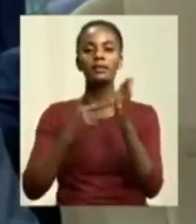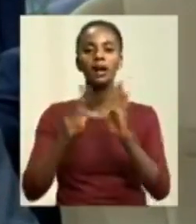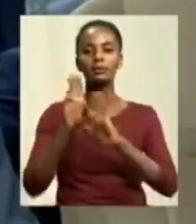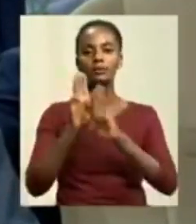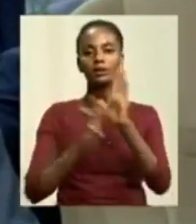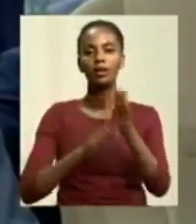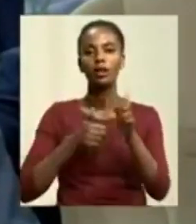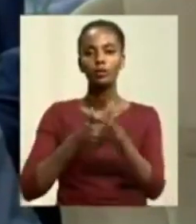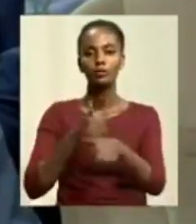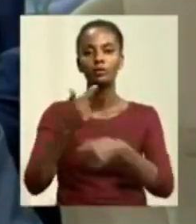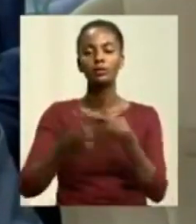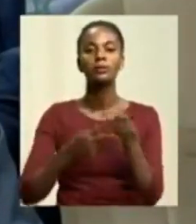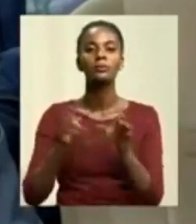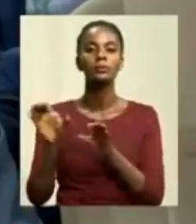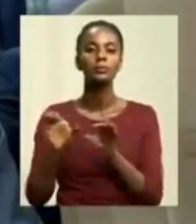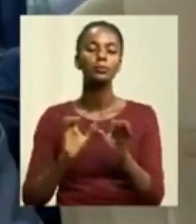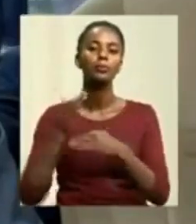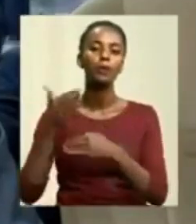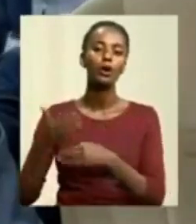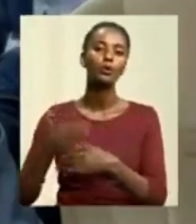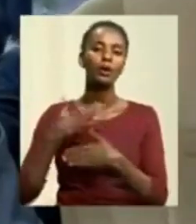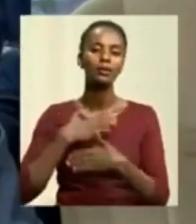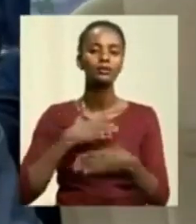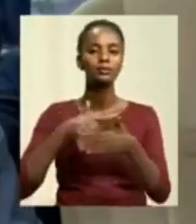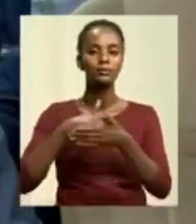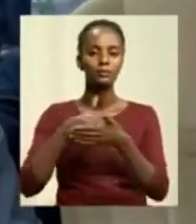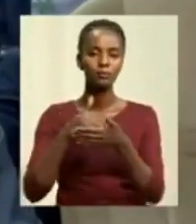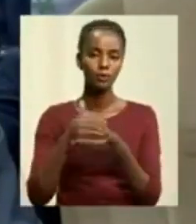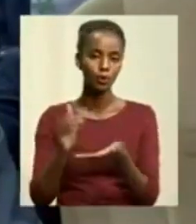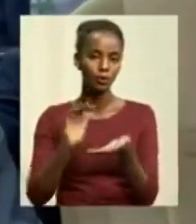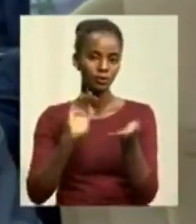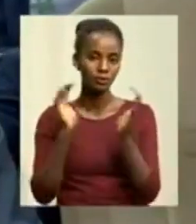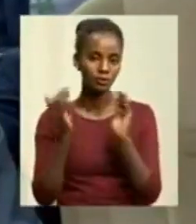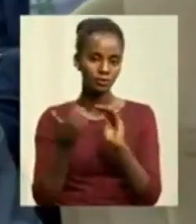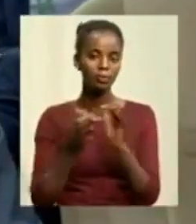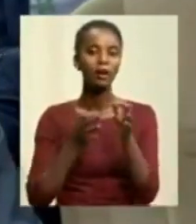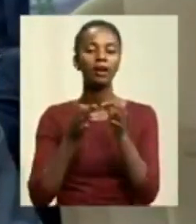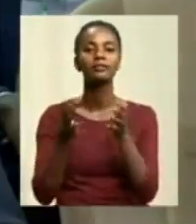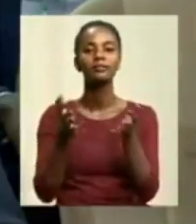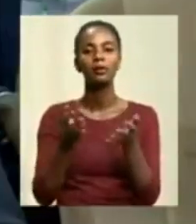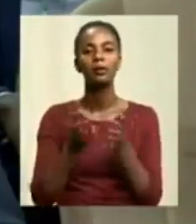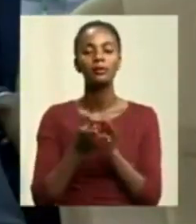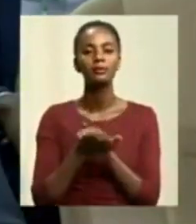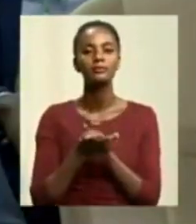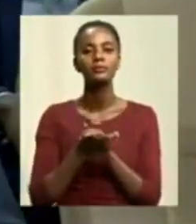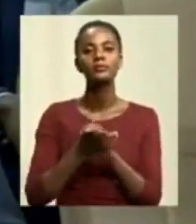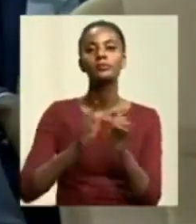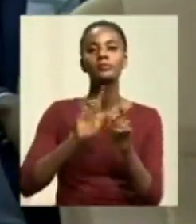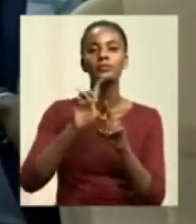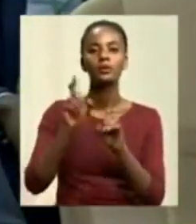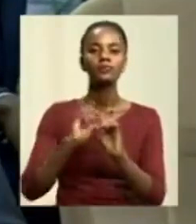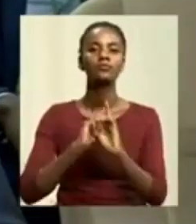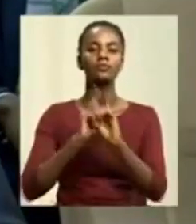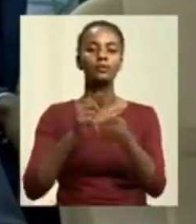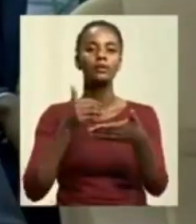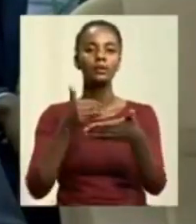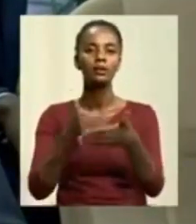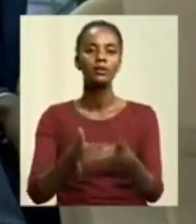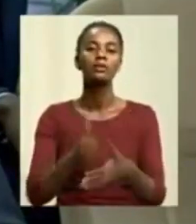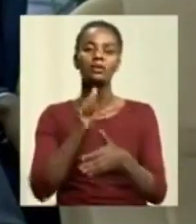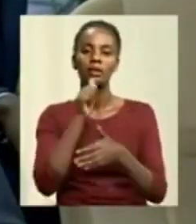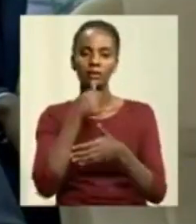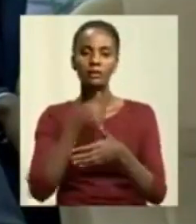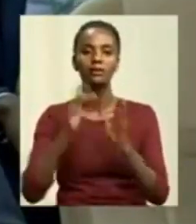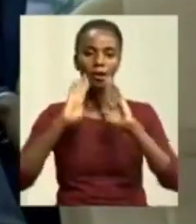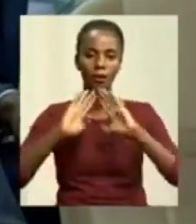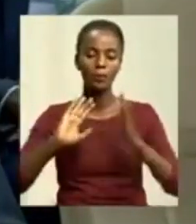ተከትሎ እንዲሄድ በማድረግ የበኩላችንን የምንወጣ መሆኑን መግለጽ እፈልጋለሁኝ። ጥያቄዎቹ እስኪመለሱ ድረስም በትዕግስትና